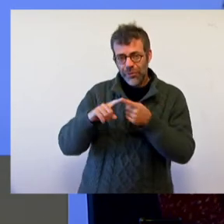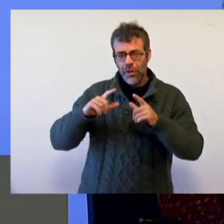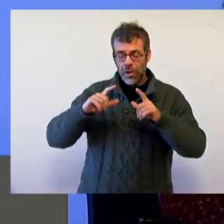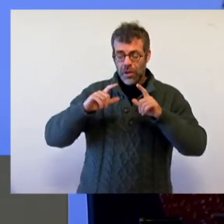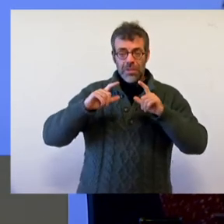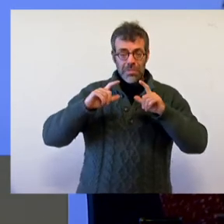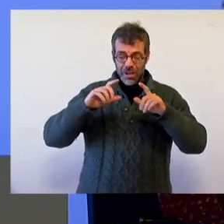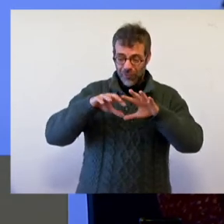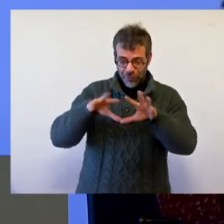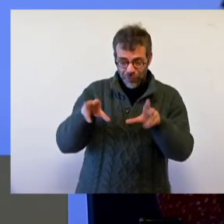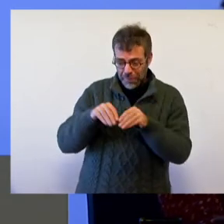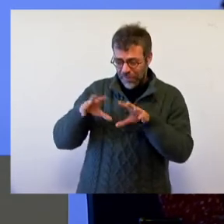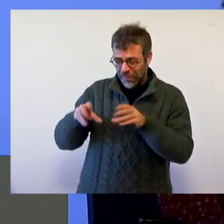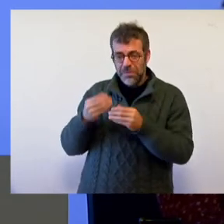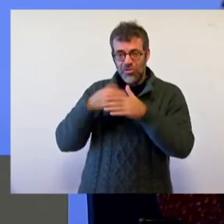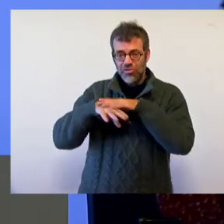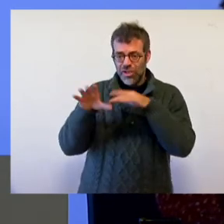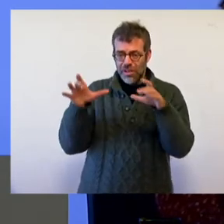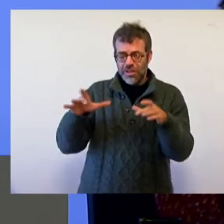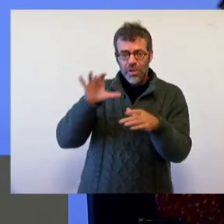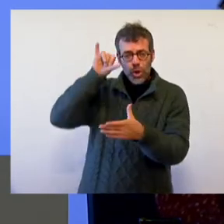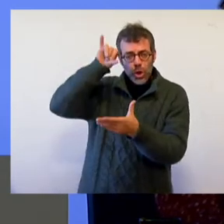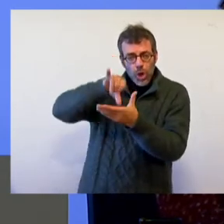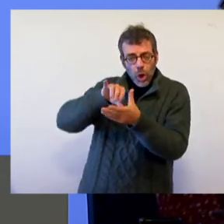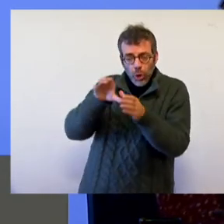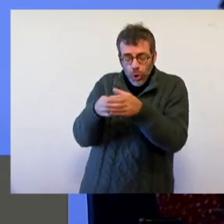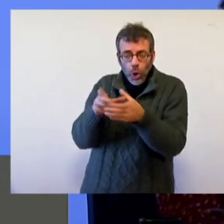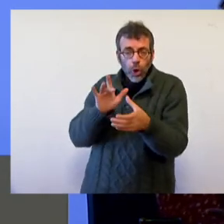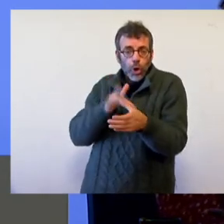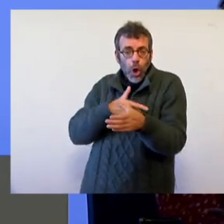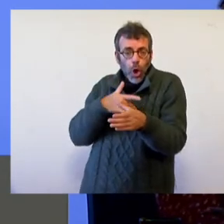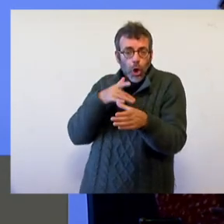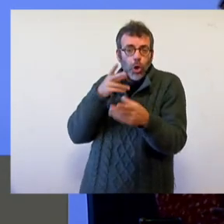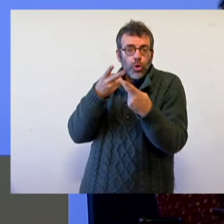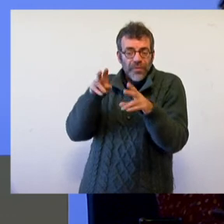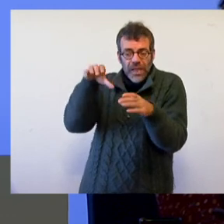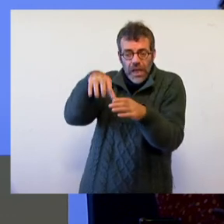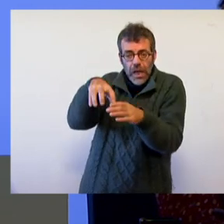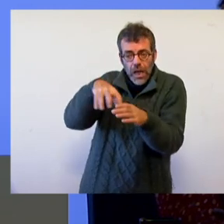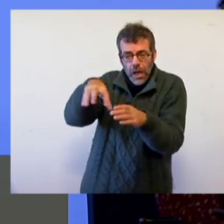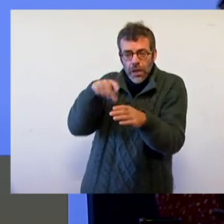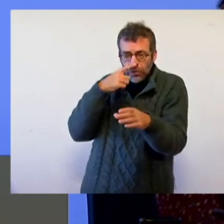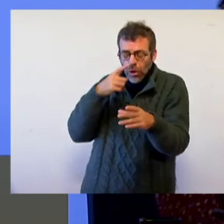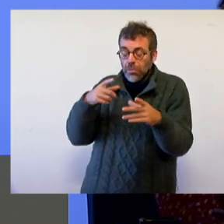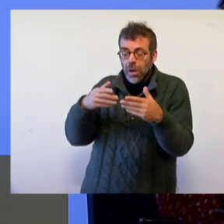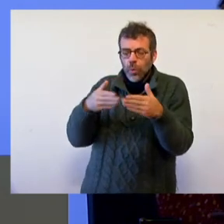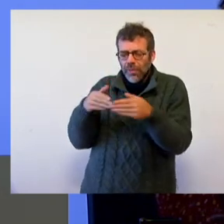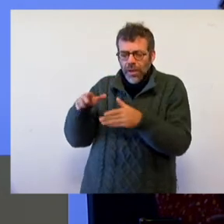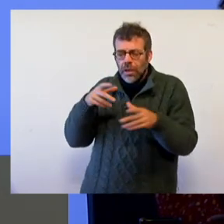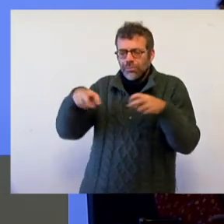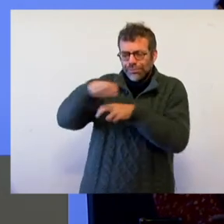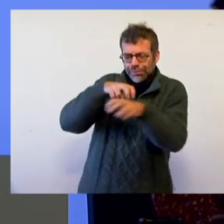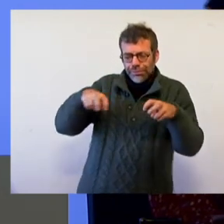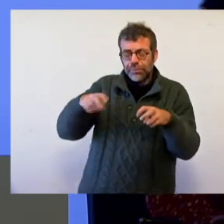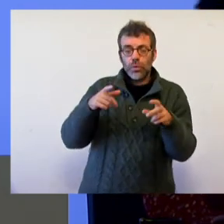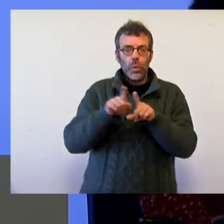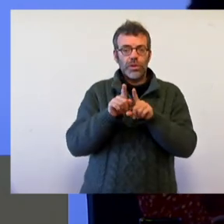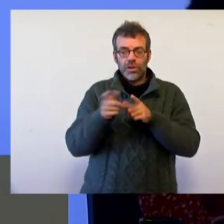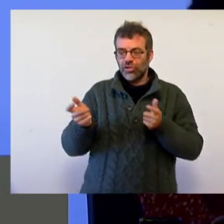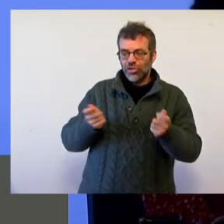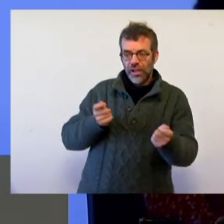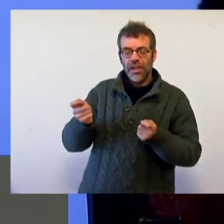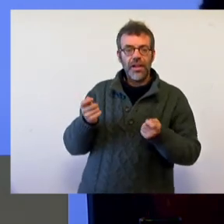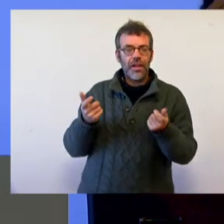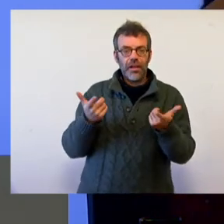et dans cette centralité. Et ça s'inscrit là, dans notre stratégie de régulation d'Airbnb, parce que le